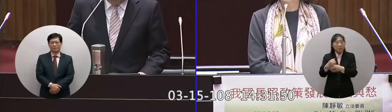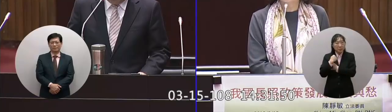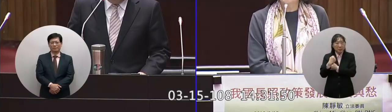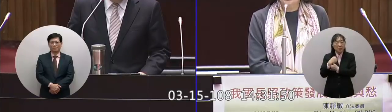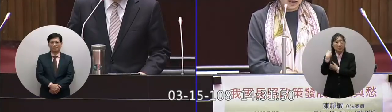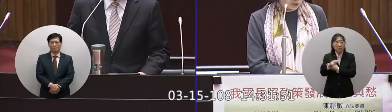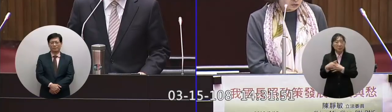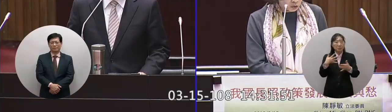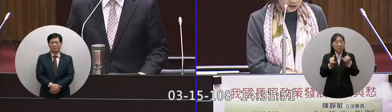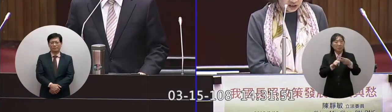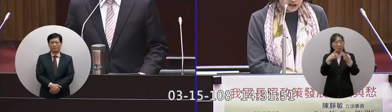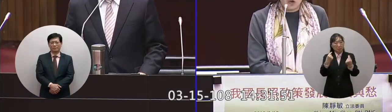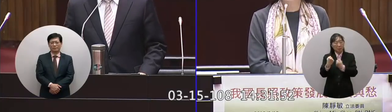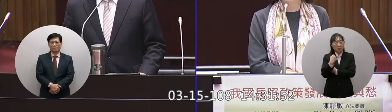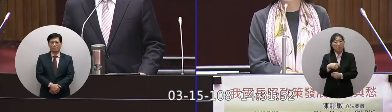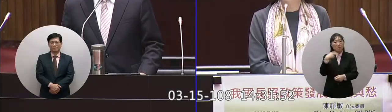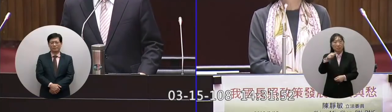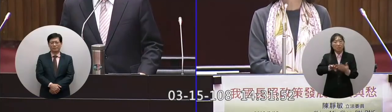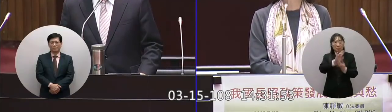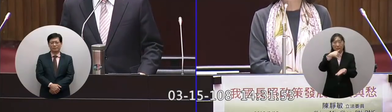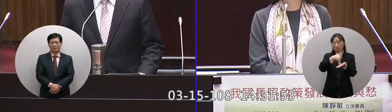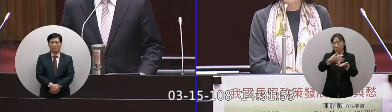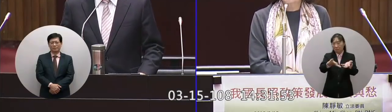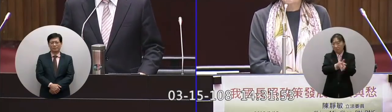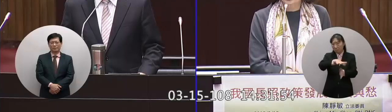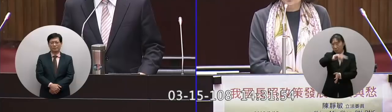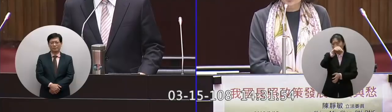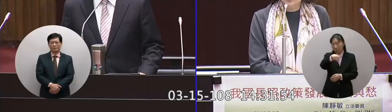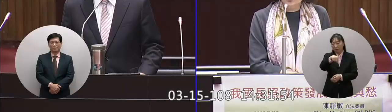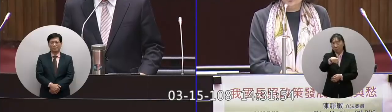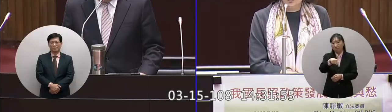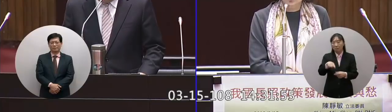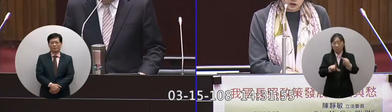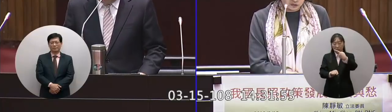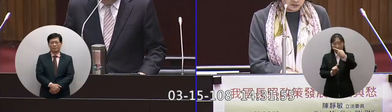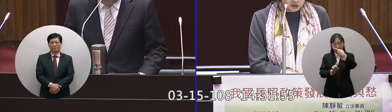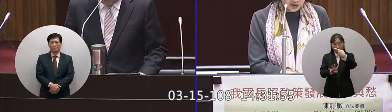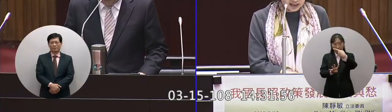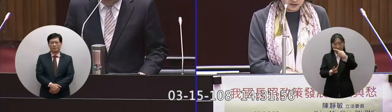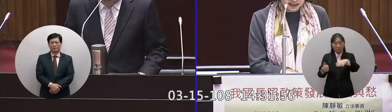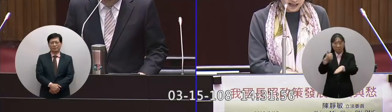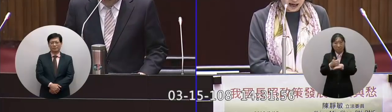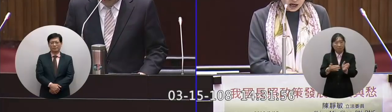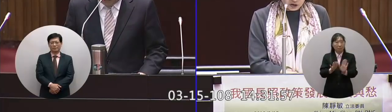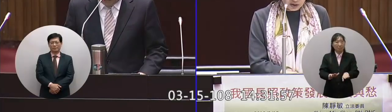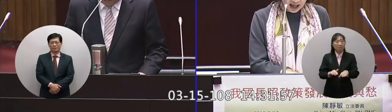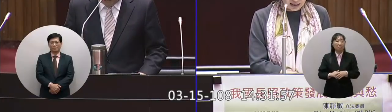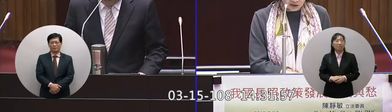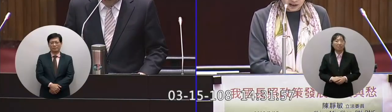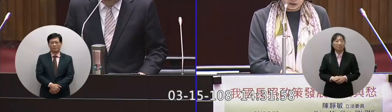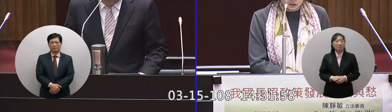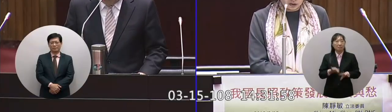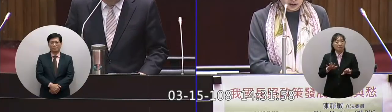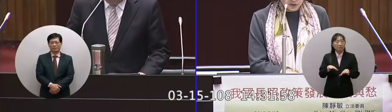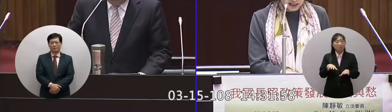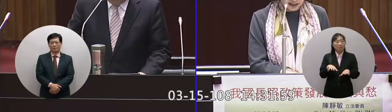那很重要的议题叫做弱势优先哈。那我们从院长1月14号就任到现在，就看